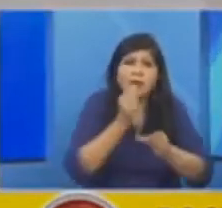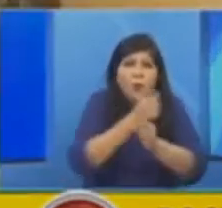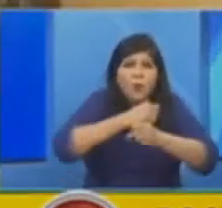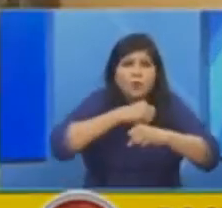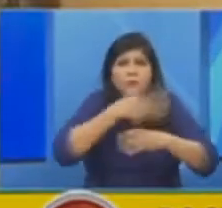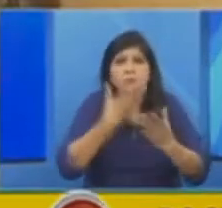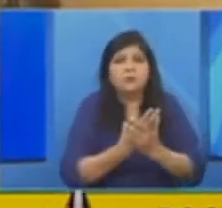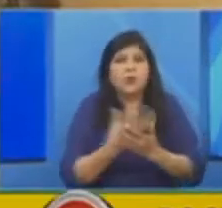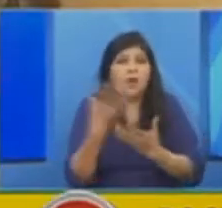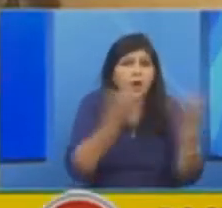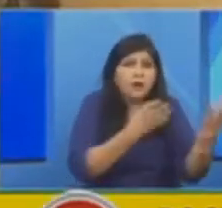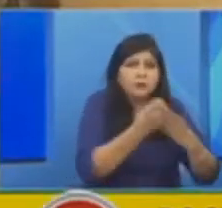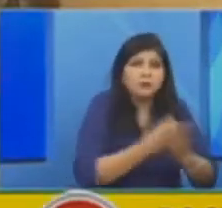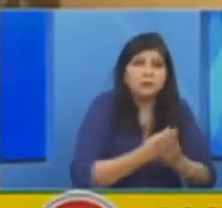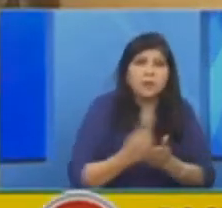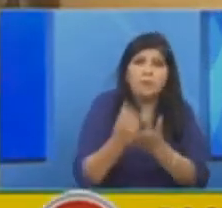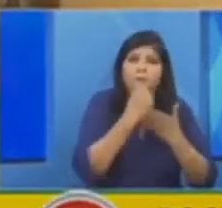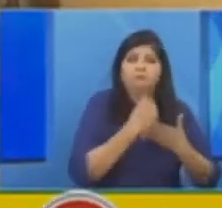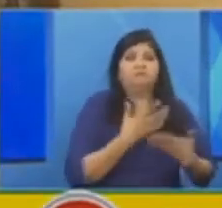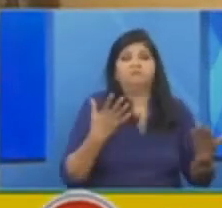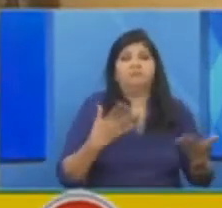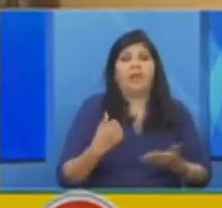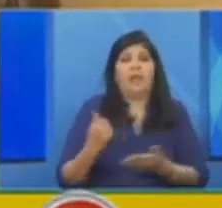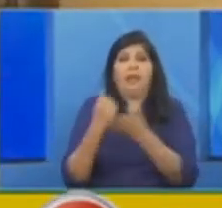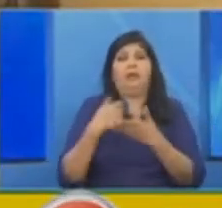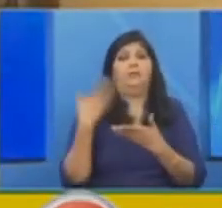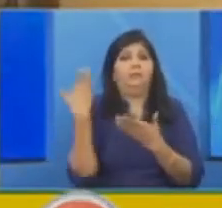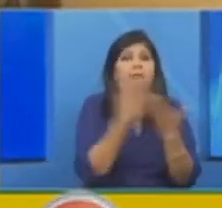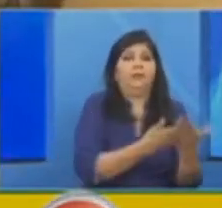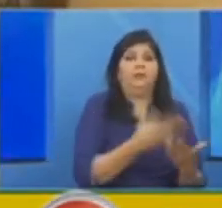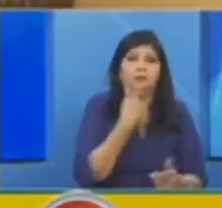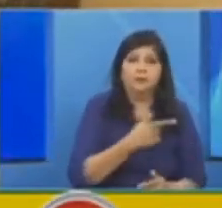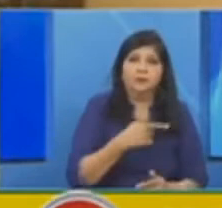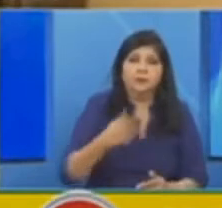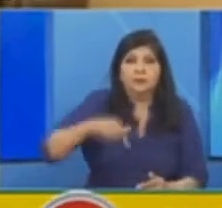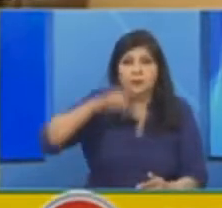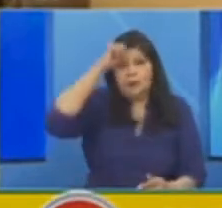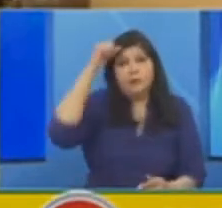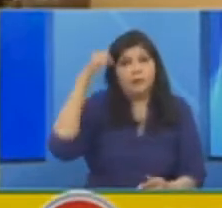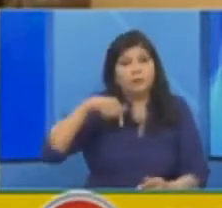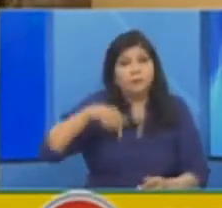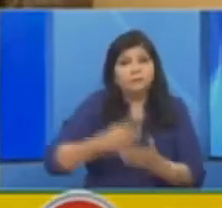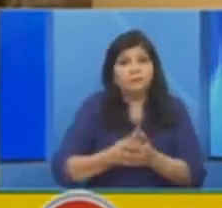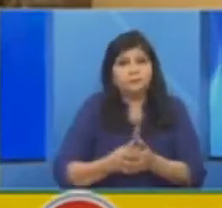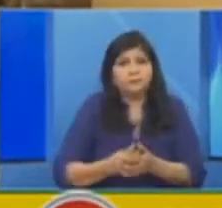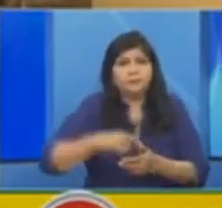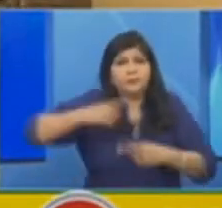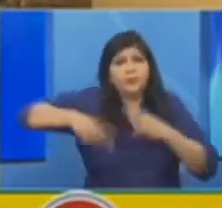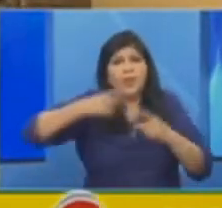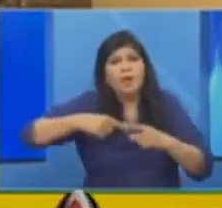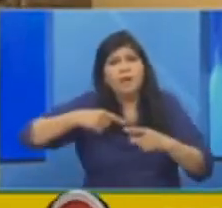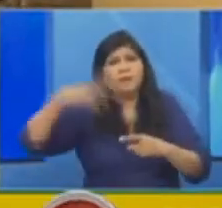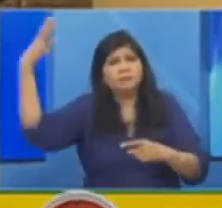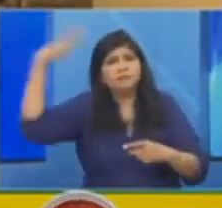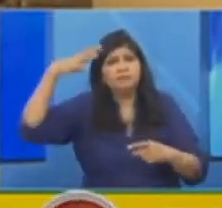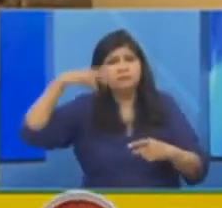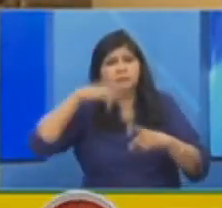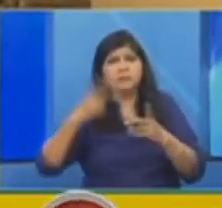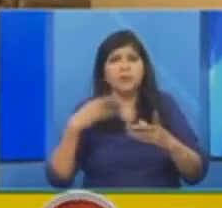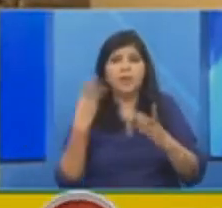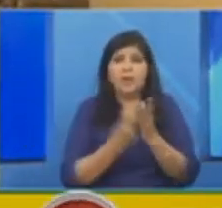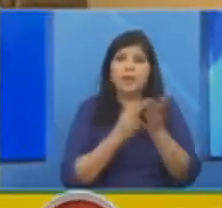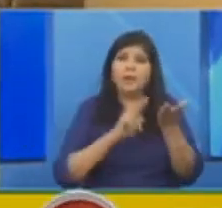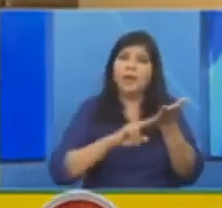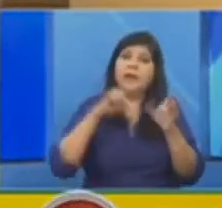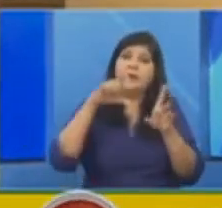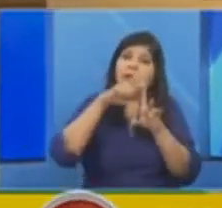रिश्क्यू मिस्संस में भी बहुत बड़ी भूमिका होती हैं भारत में तो नेशनल डिजास्टर डिस्पॉंस फोर्स